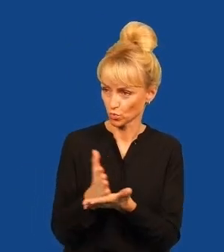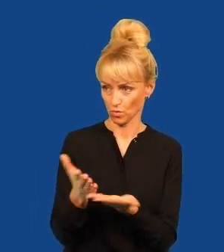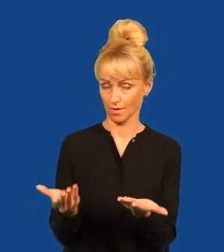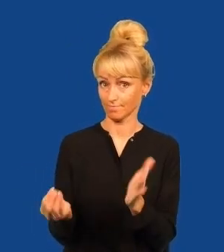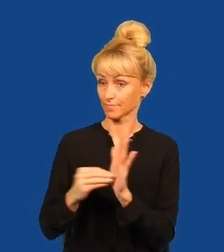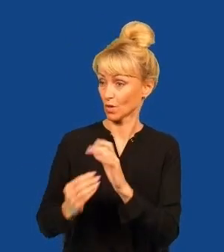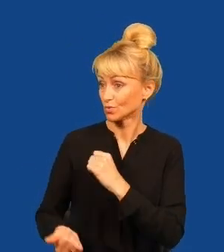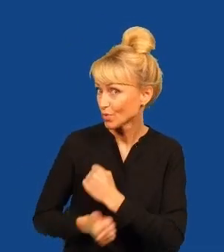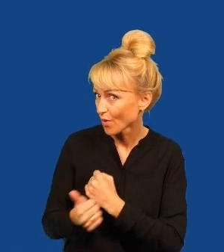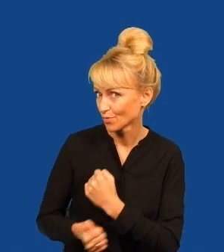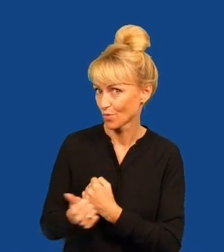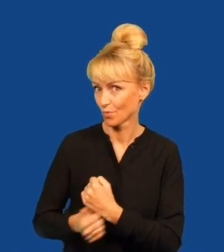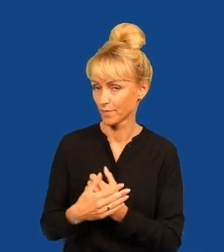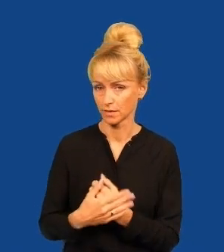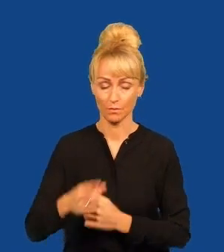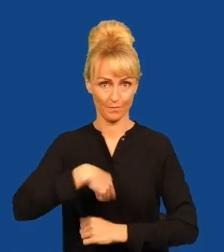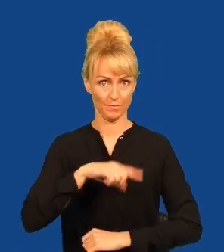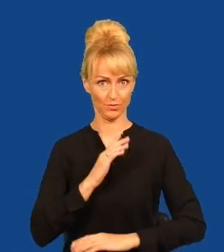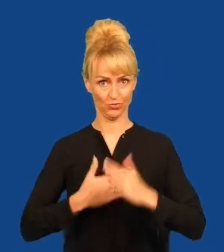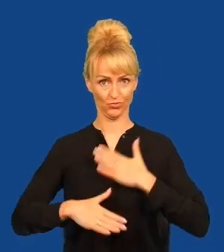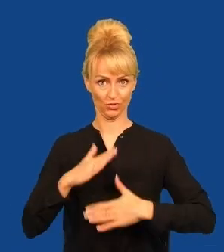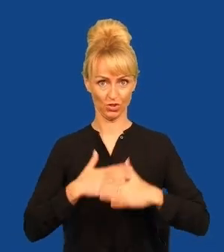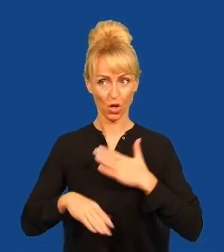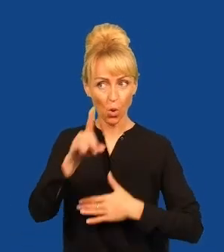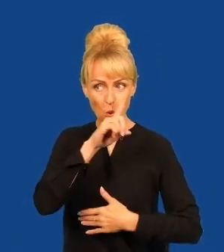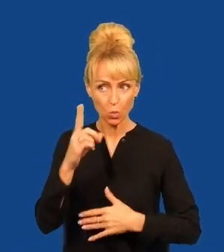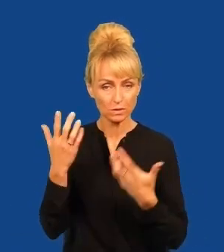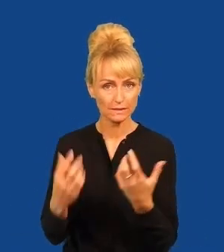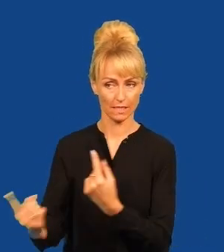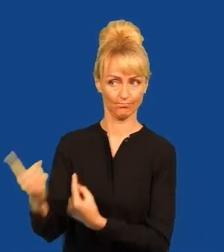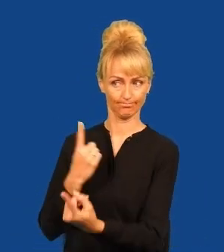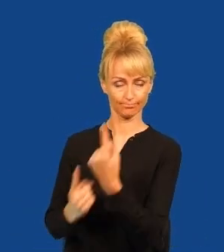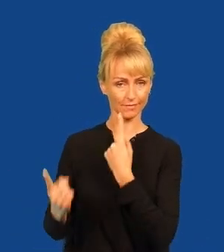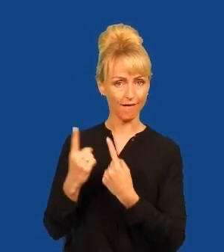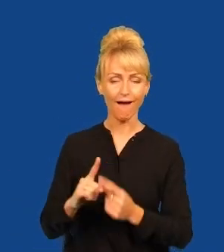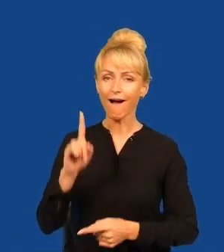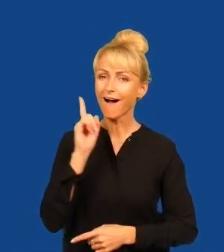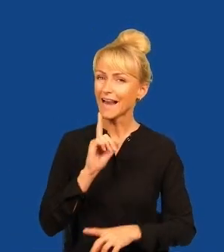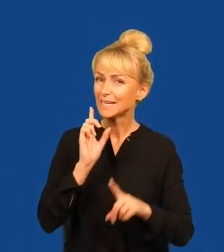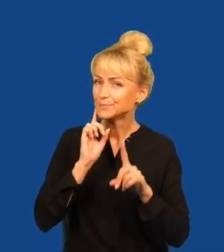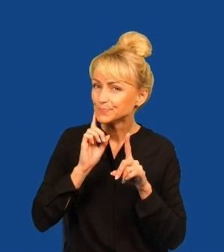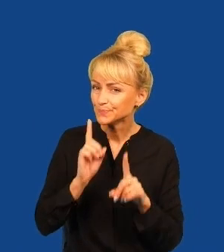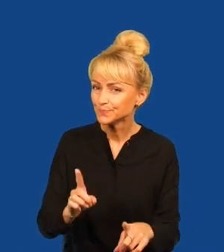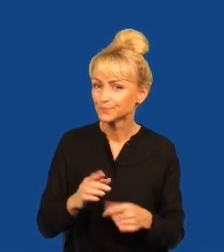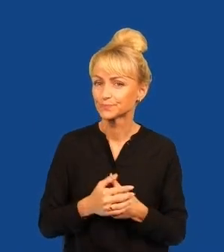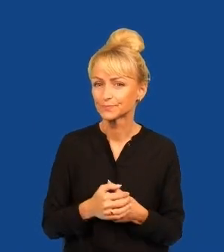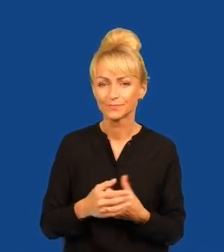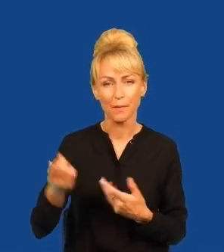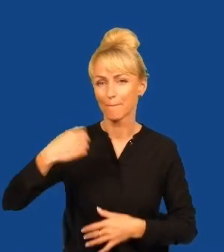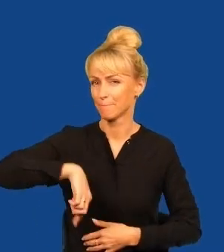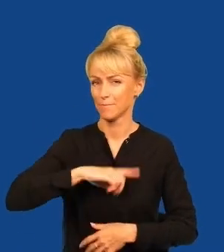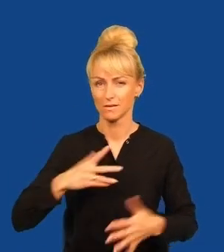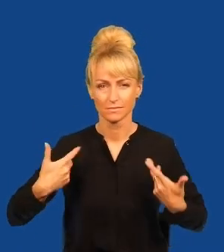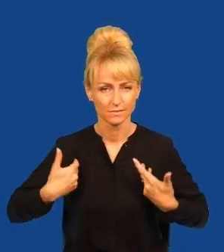chcą do nas przychodzić, natomiast jest to duży nacisk na to, żeby to informacyjne tsunami nie